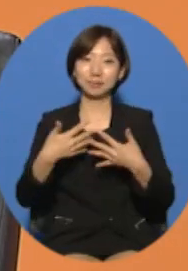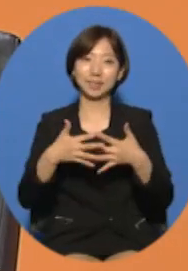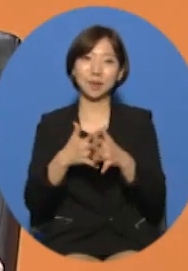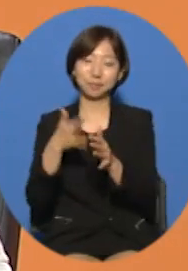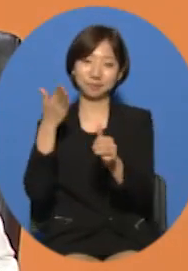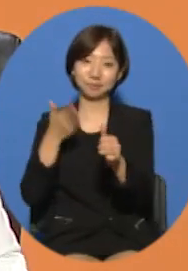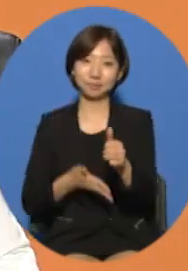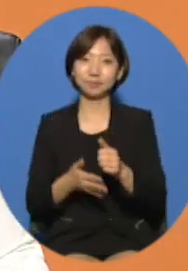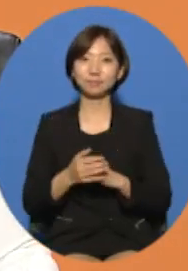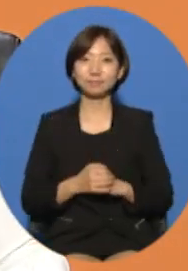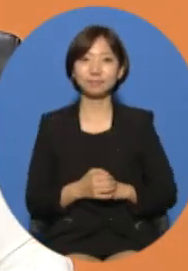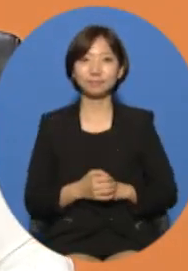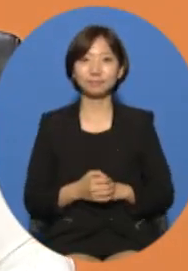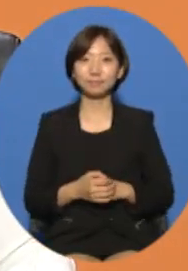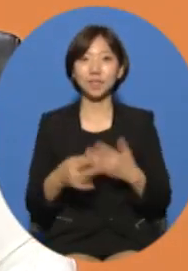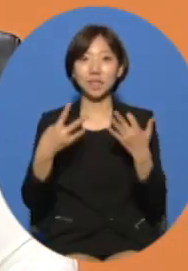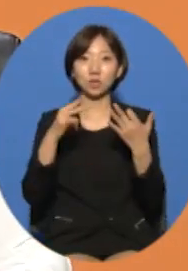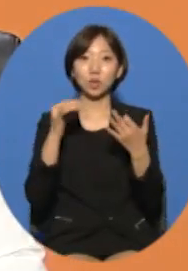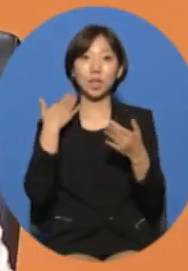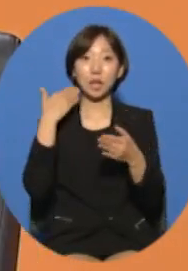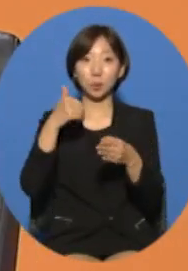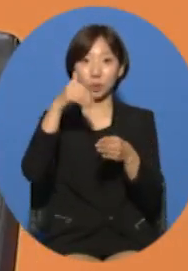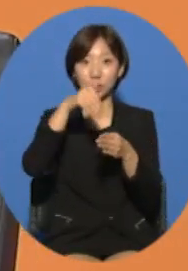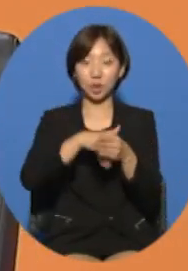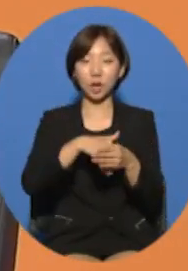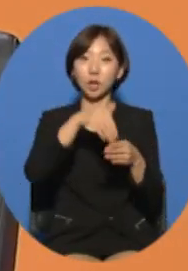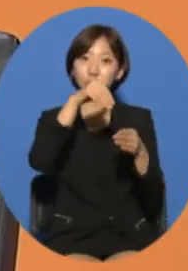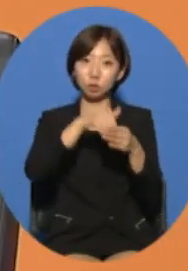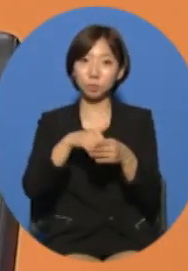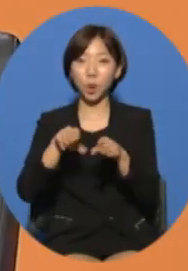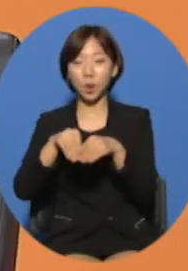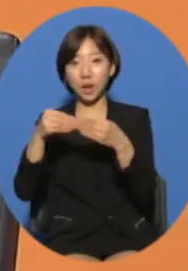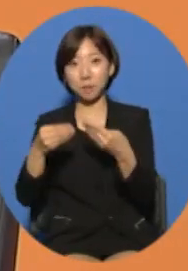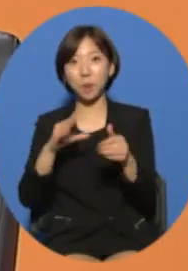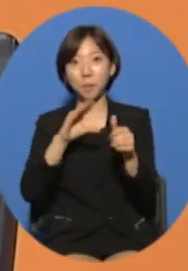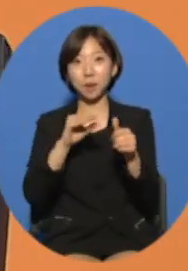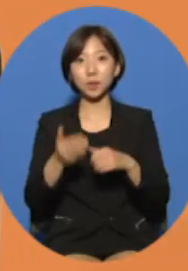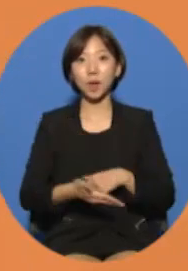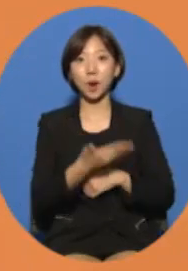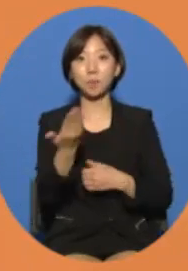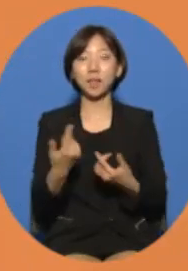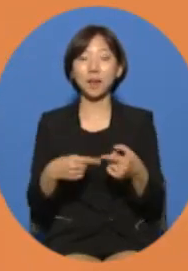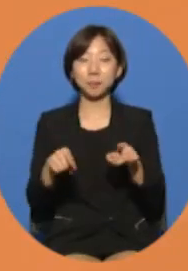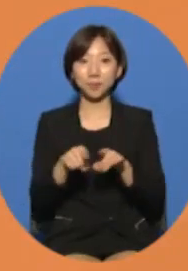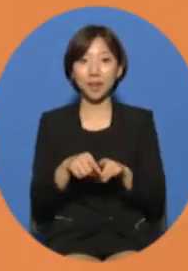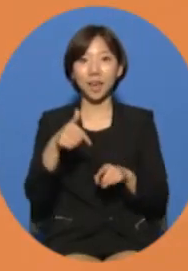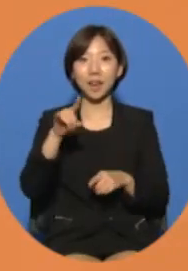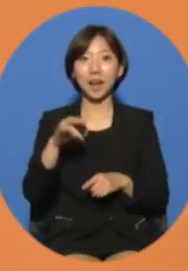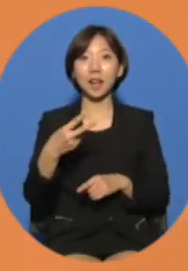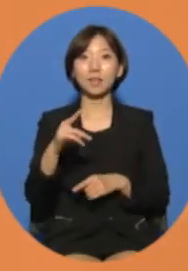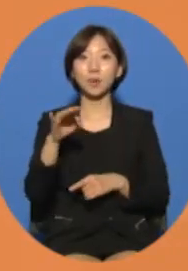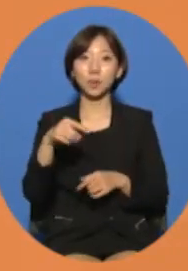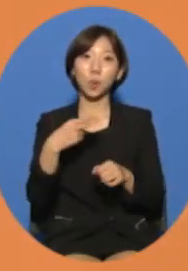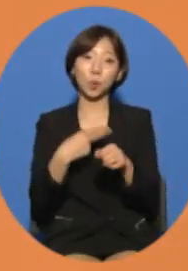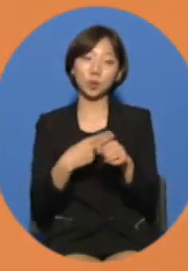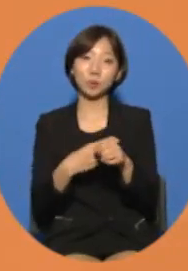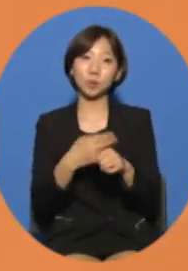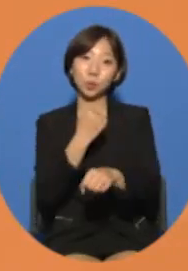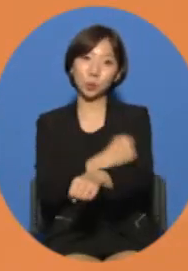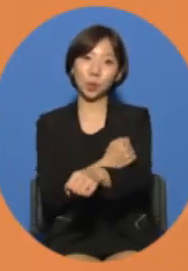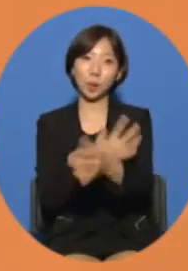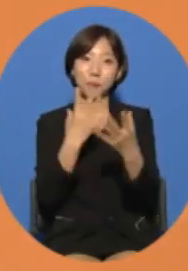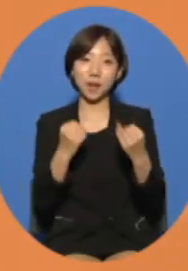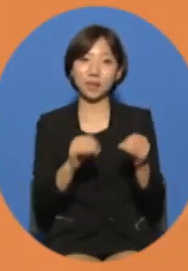네. 네. 자, 19대 대통령 선거 투개표 생방송 여러분 함께 했는데요. 우리 강대우 교수님도 오늘 고생 많으셨습니다. 계속해서 함께 하실